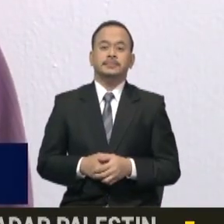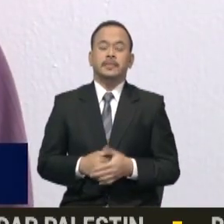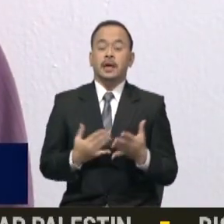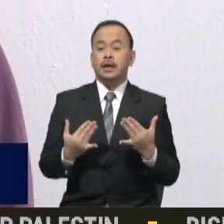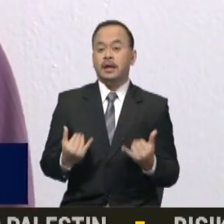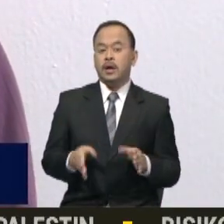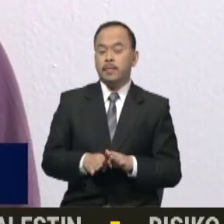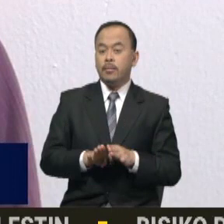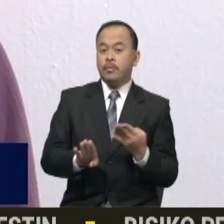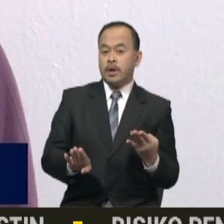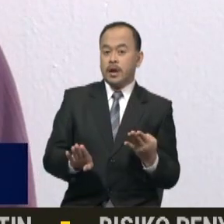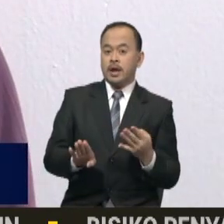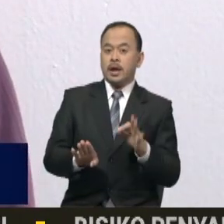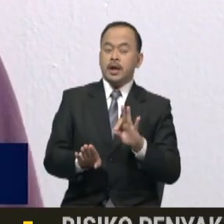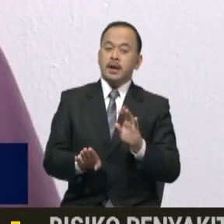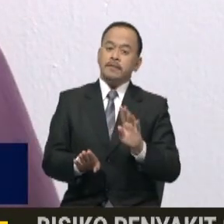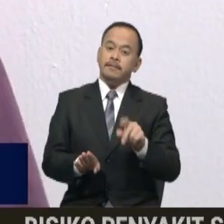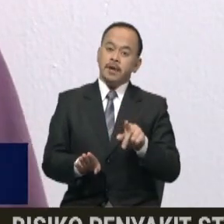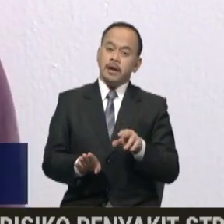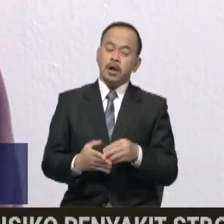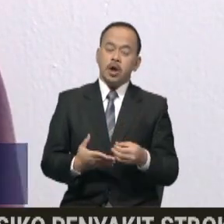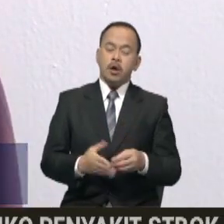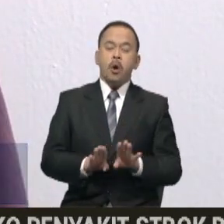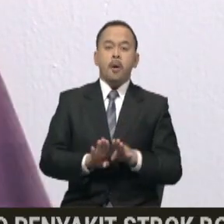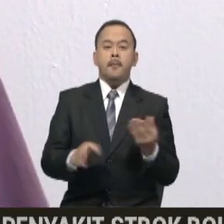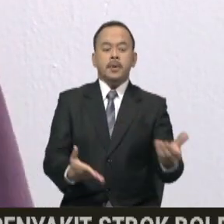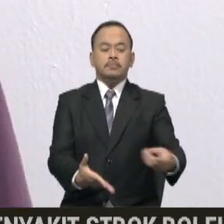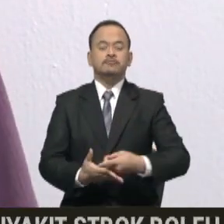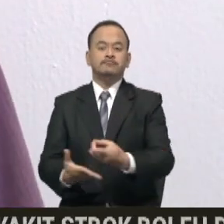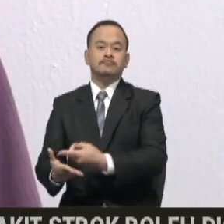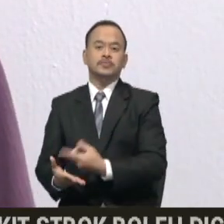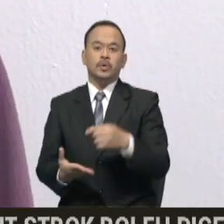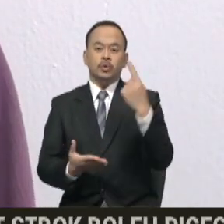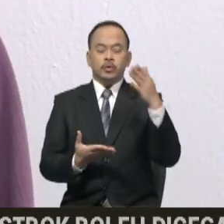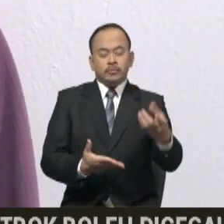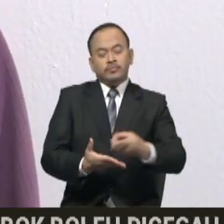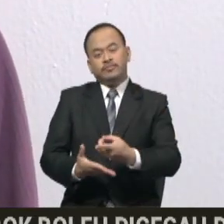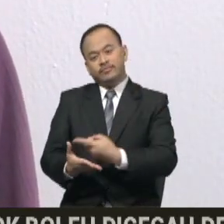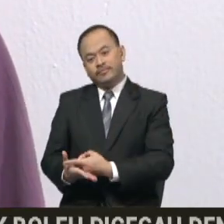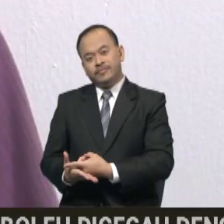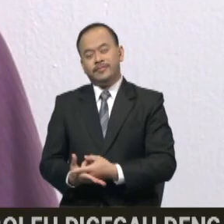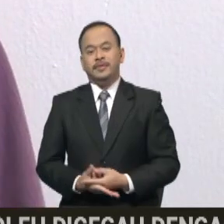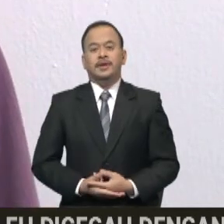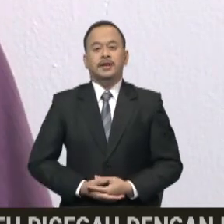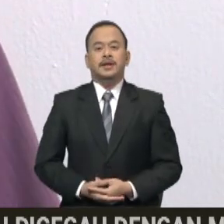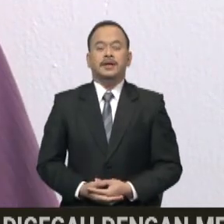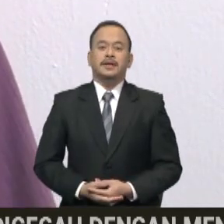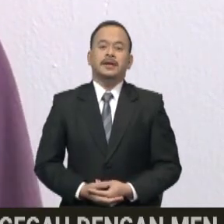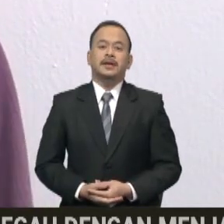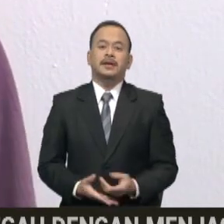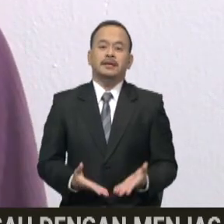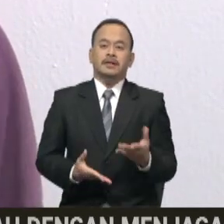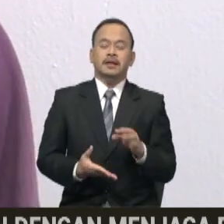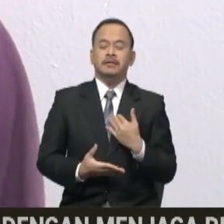kami membukakan infak iaitu open donation untuk siapa-siapa yang berkesudian untuk mendermalah